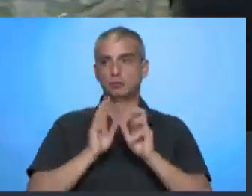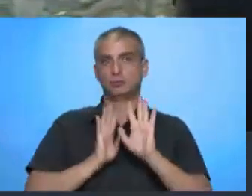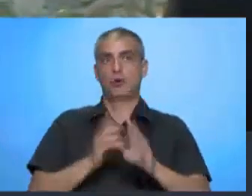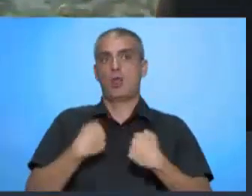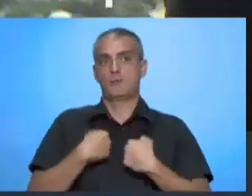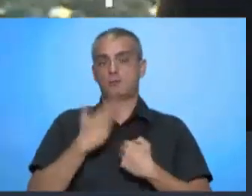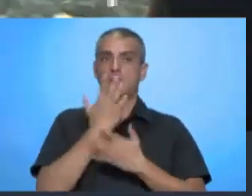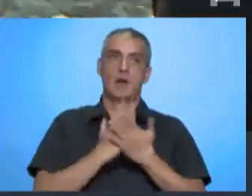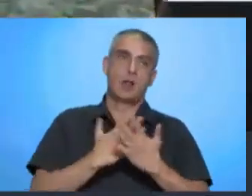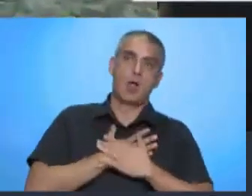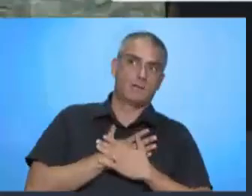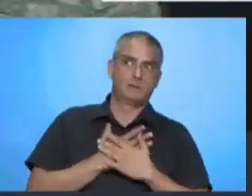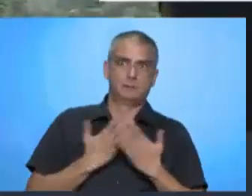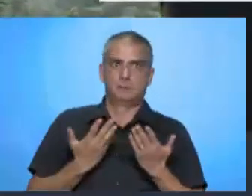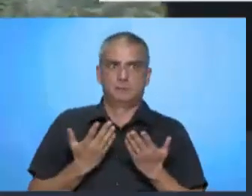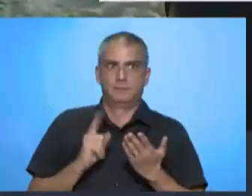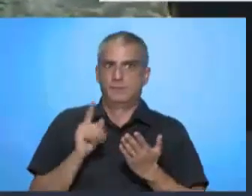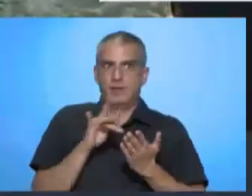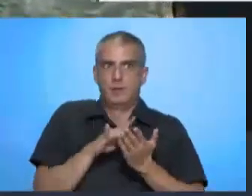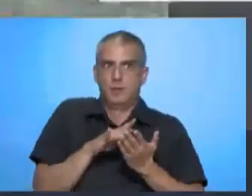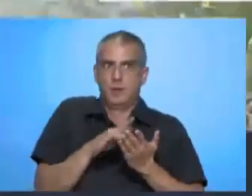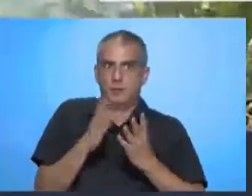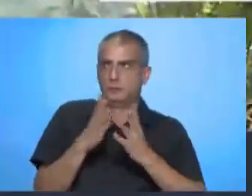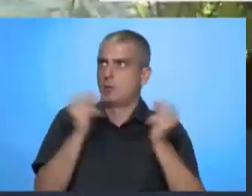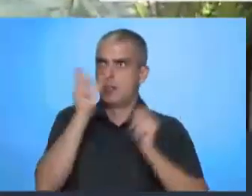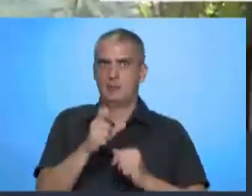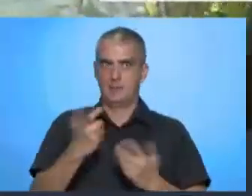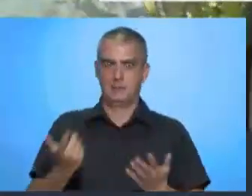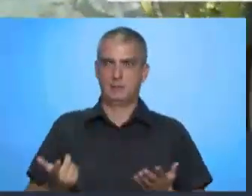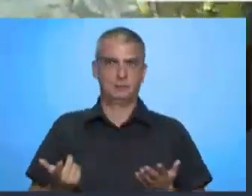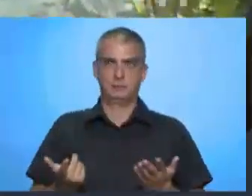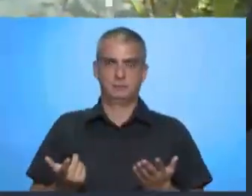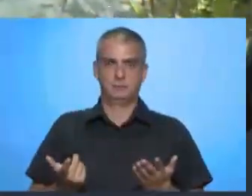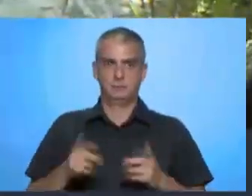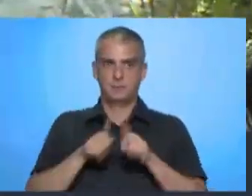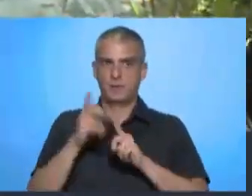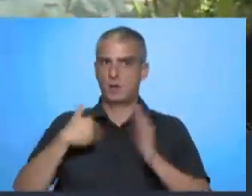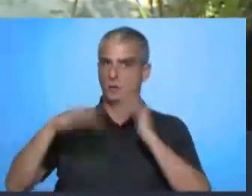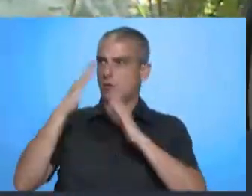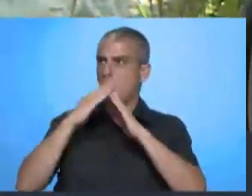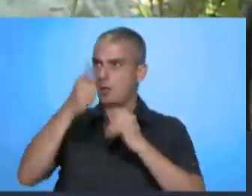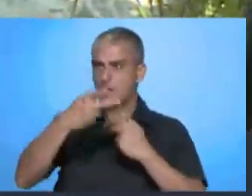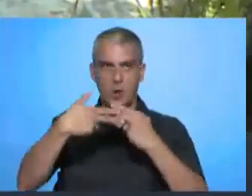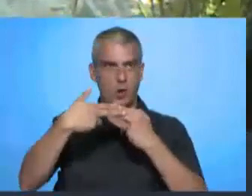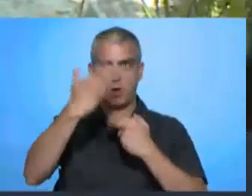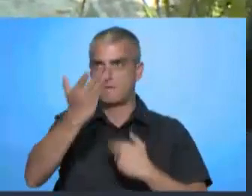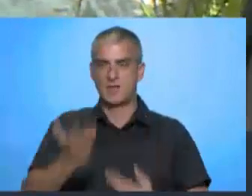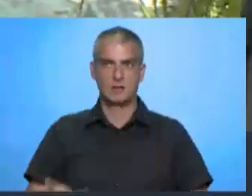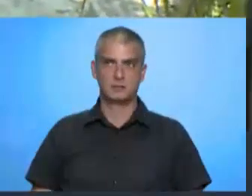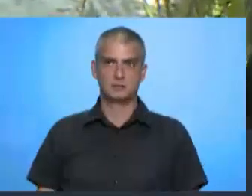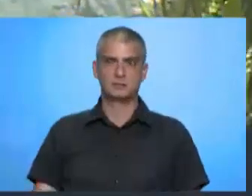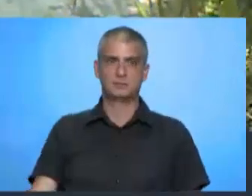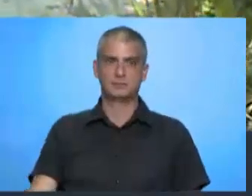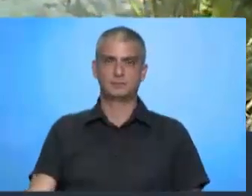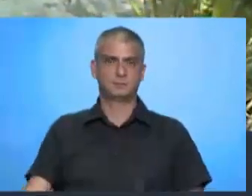ויש אנשים שכן, אבל זה לא מהמקום של לבוא ולהעלים בן אדם עכשיו. כן. זה אחותי הגדולה גרה פה, קרובה אליה.